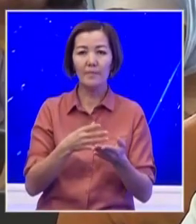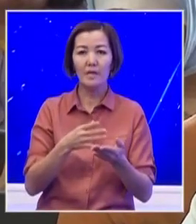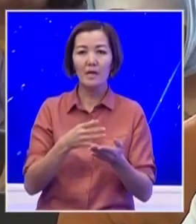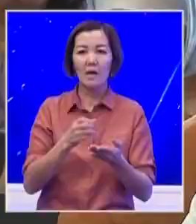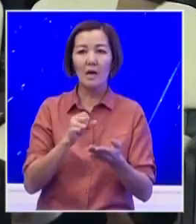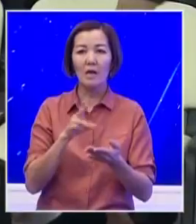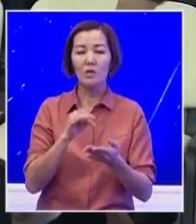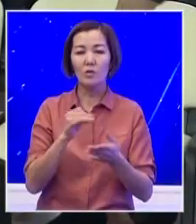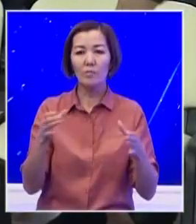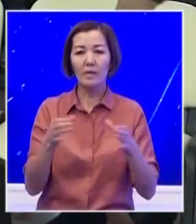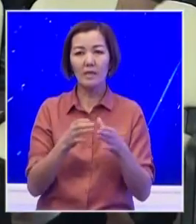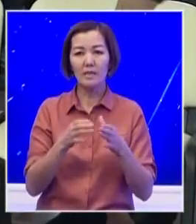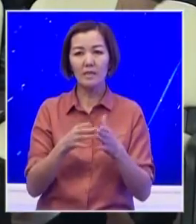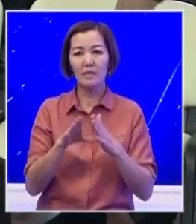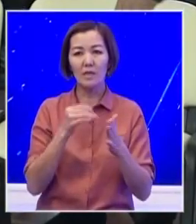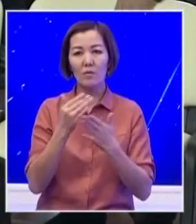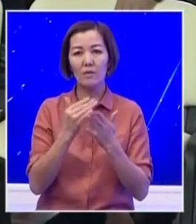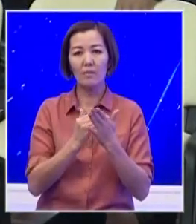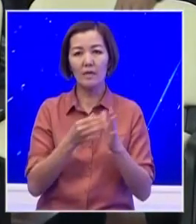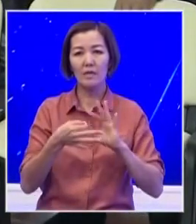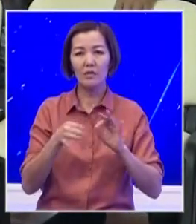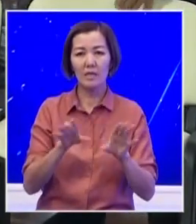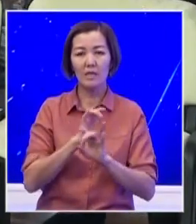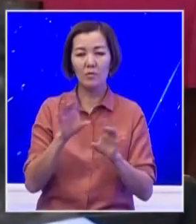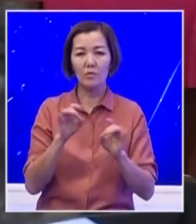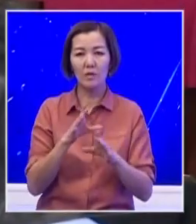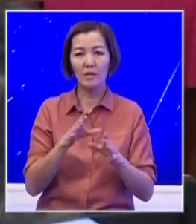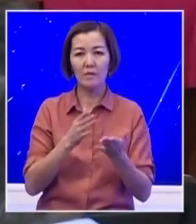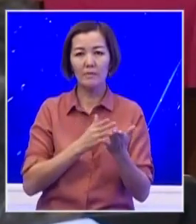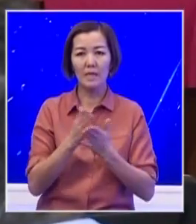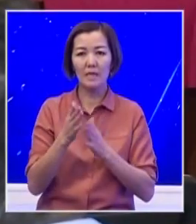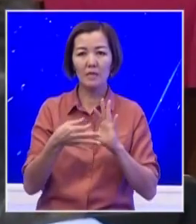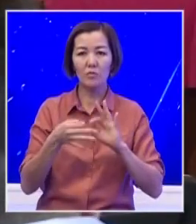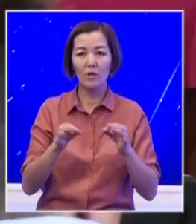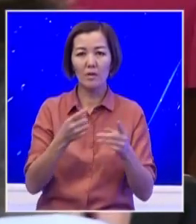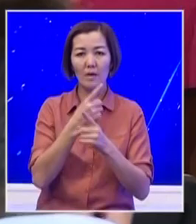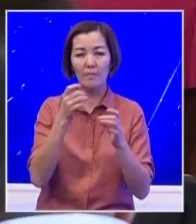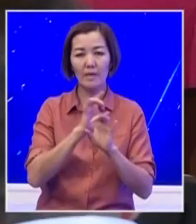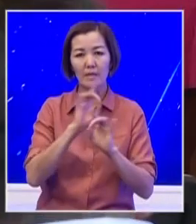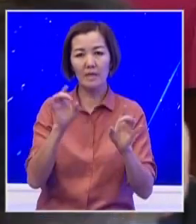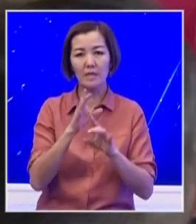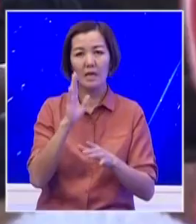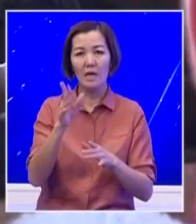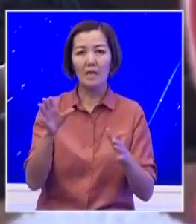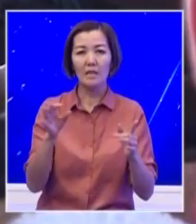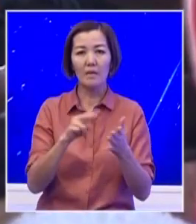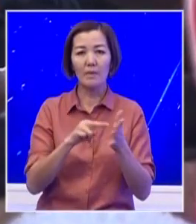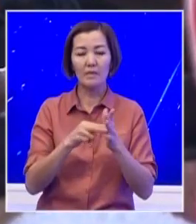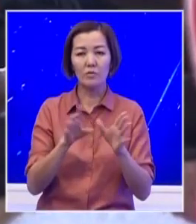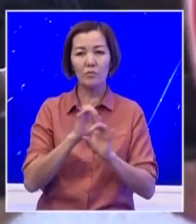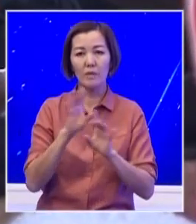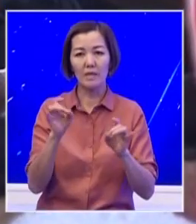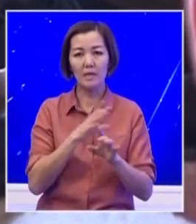партиясының өкілдері сайлауалды бағдарламаның әр бөліміне жеке-жеке тоқталып, саяси науқан жайлы толық мағлұмат берді. Алдағы мақсат жоспарларымен